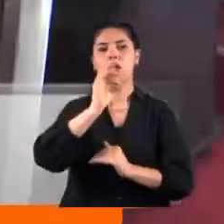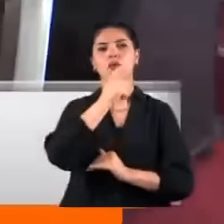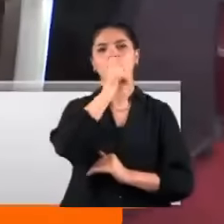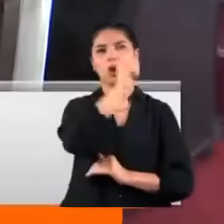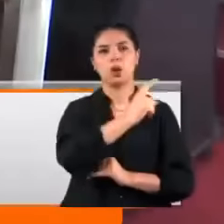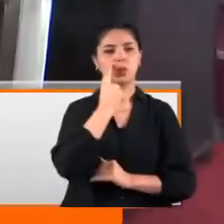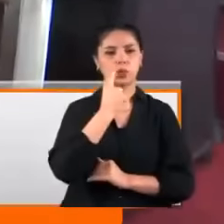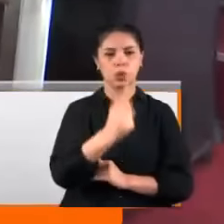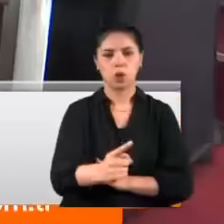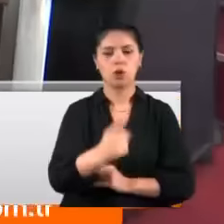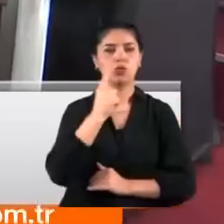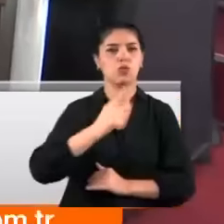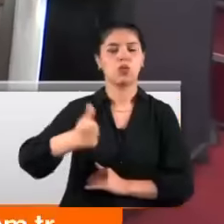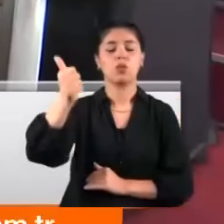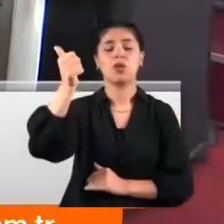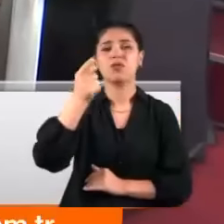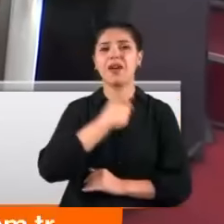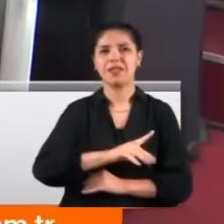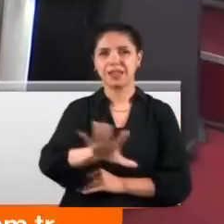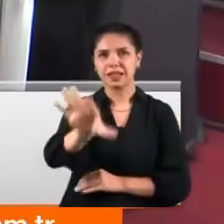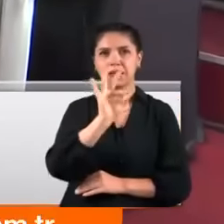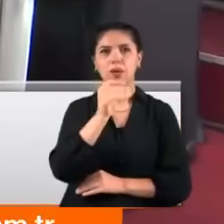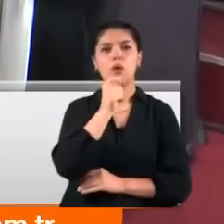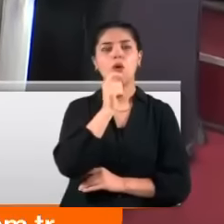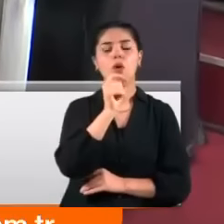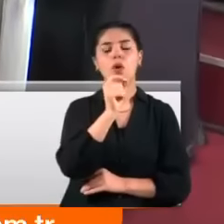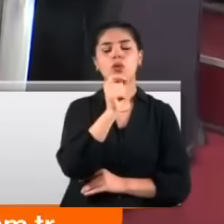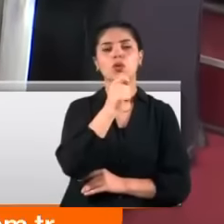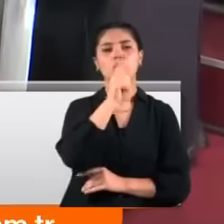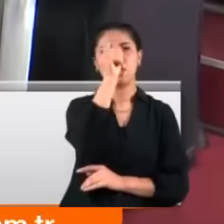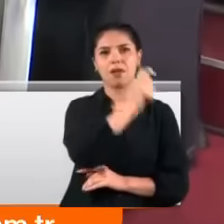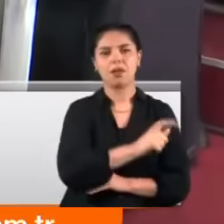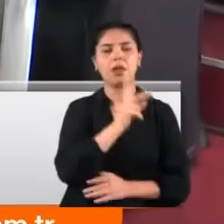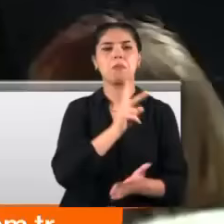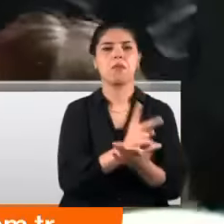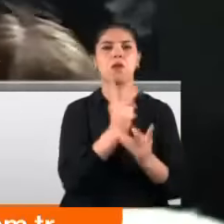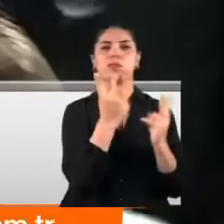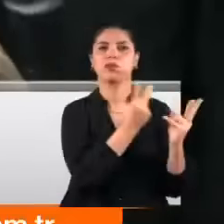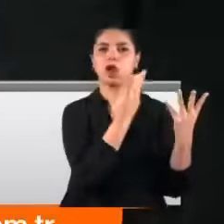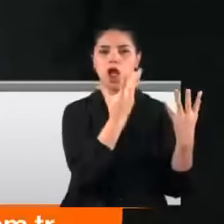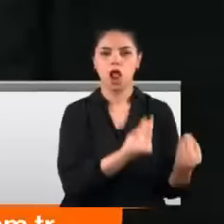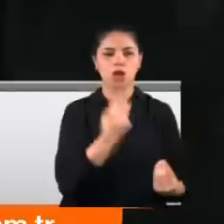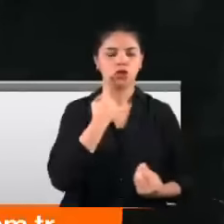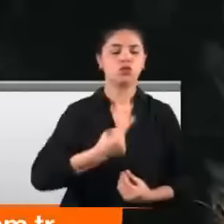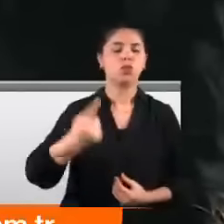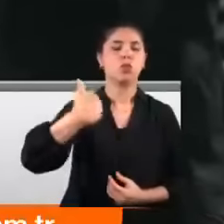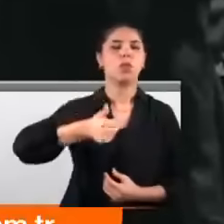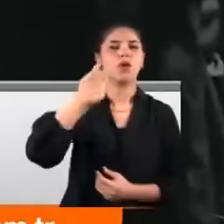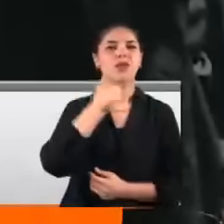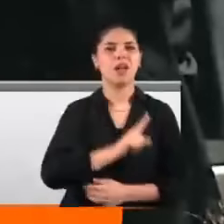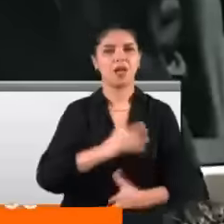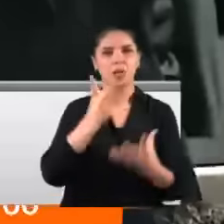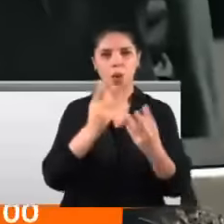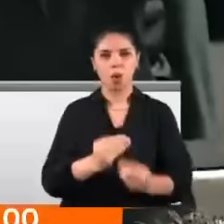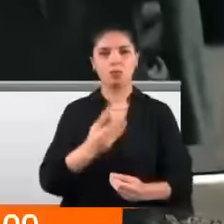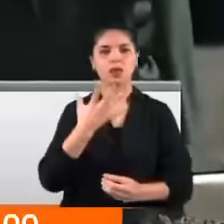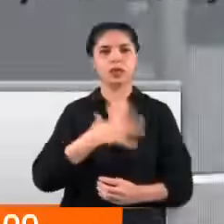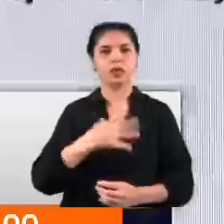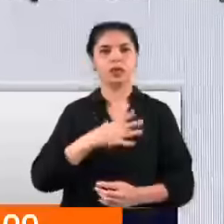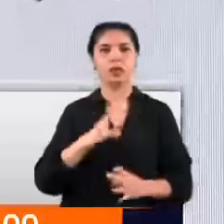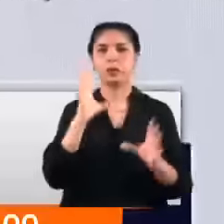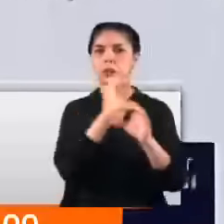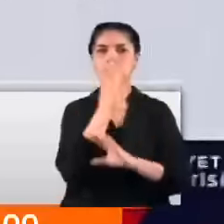da Cumhurbaşkanı adayını belirlerken Özel'in karar merciği olacağı anlamına geliyor. Cumhurbaşkanı adayı olmak istediğini gizlemeyen